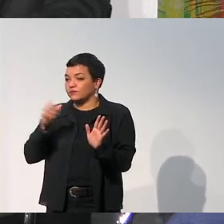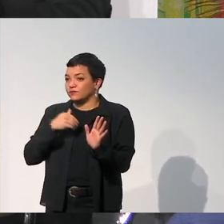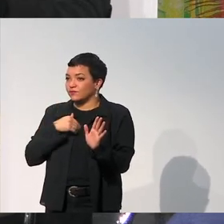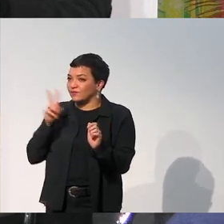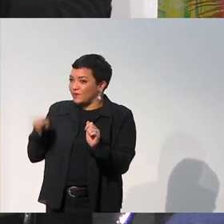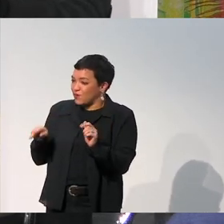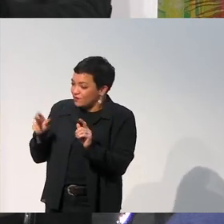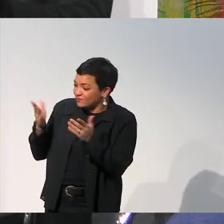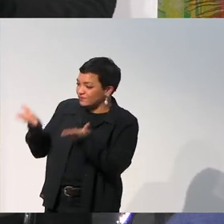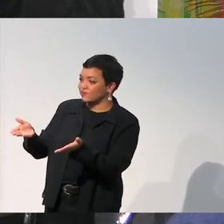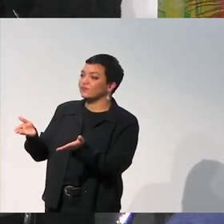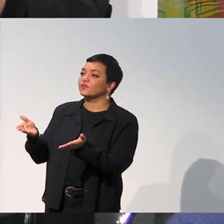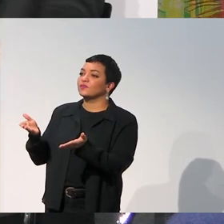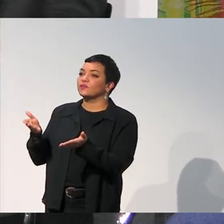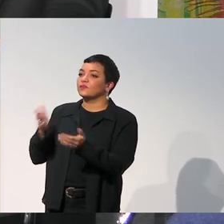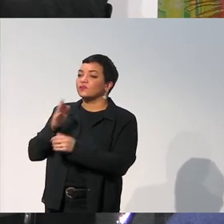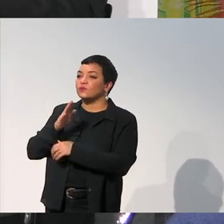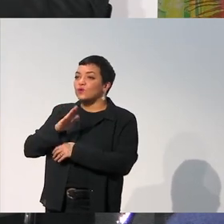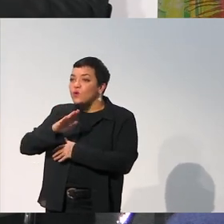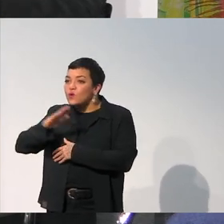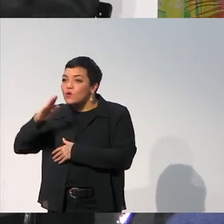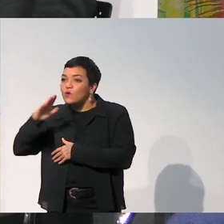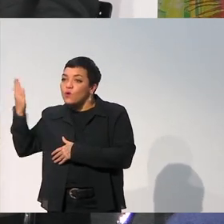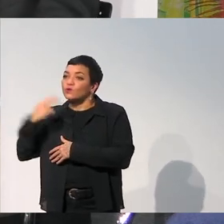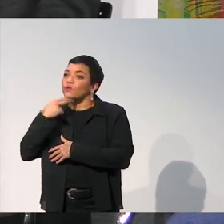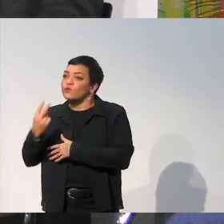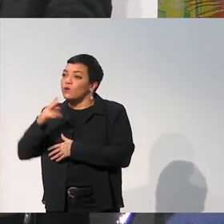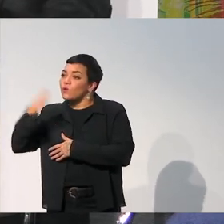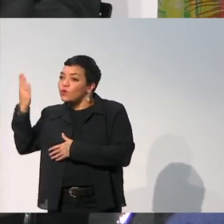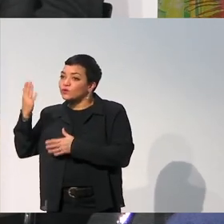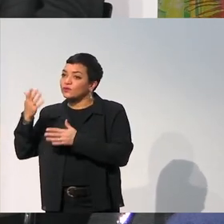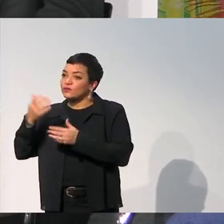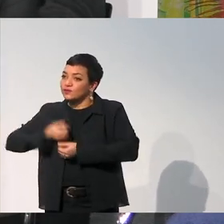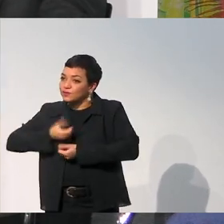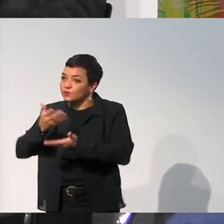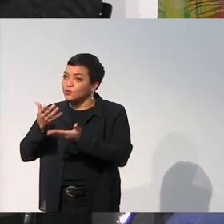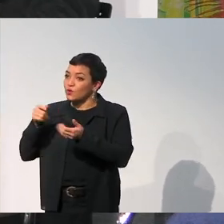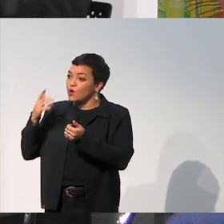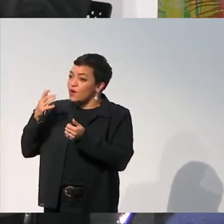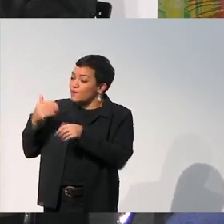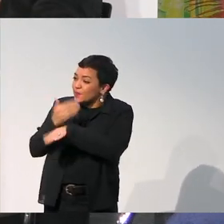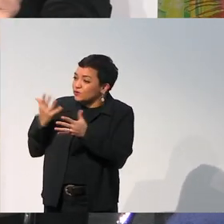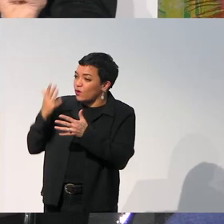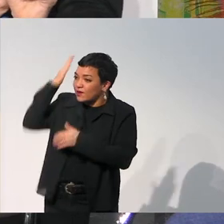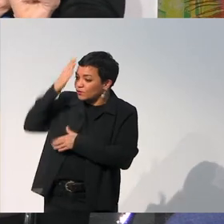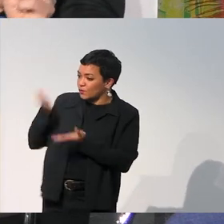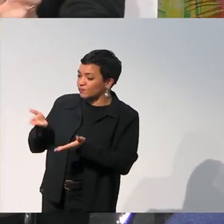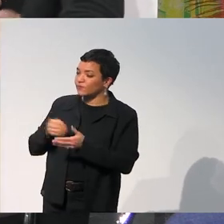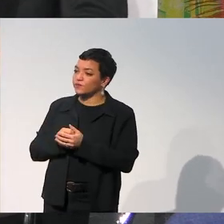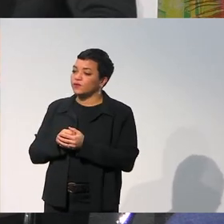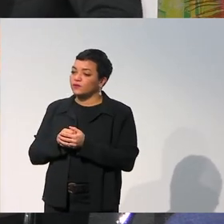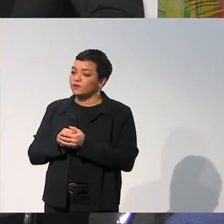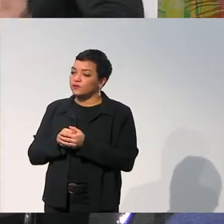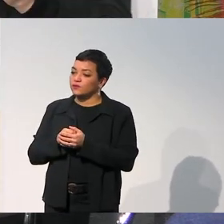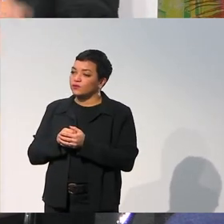rendre compte par une autre voie de ce qui se passe avec les animaux. Alors qu'est-ce que c'est? En fait, qu'est-ce qu'elles ont en commun, ces